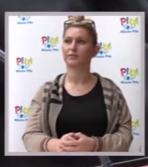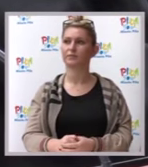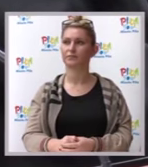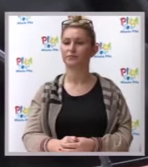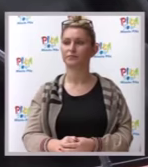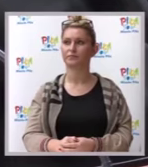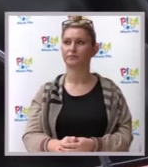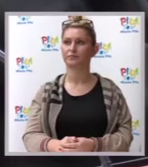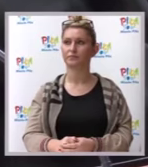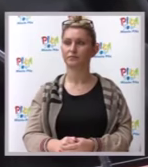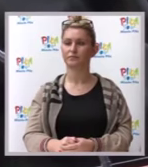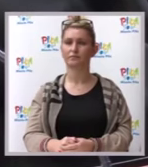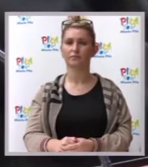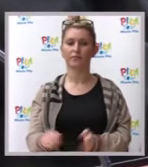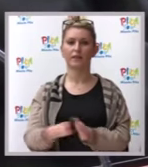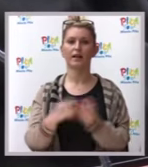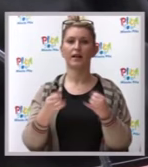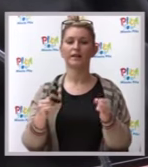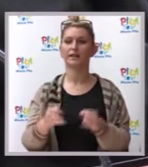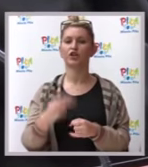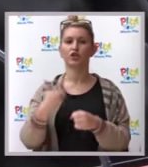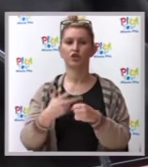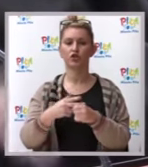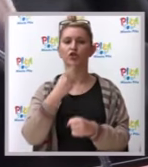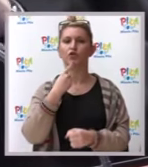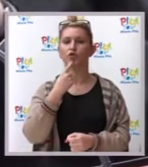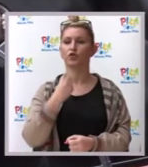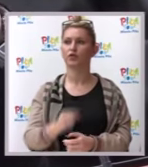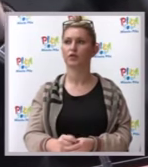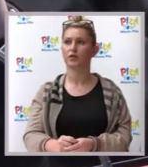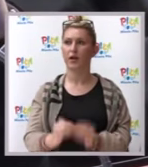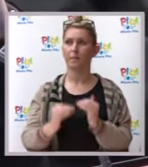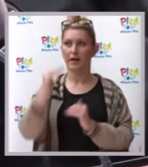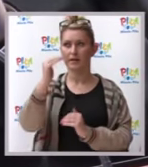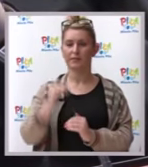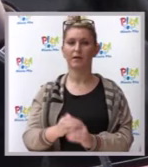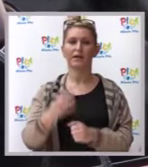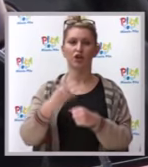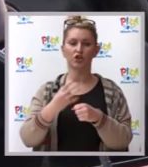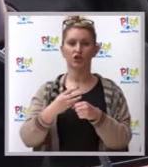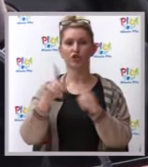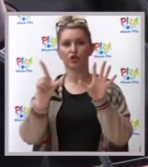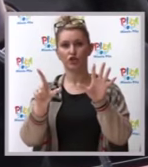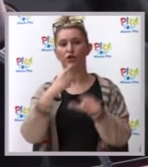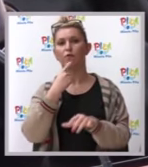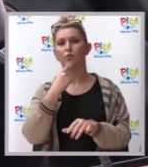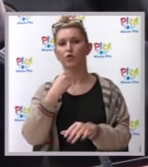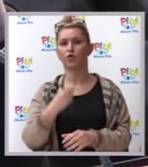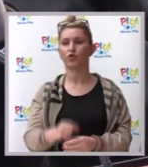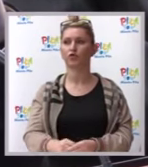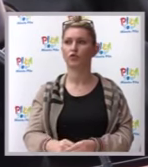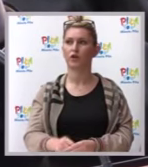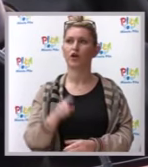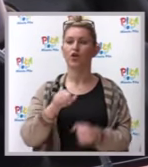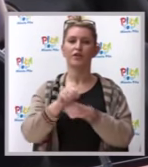gruntów pozostałych 30 groszy, maksymalna stawka to 47 groszy, jest to